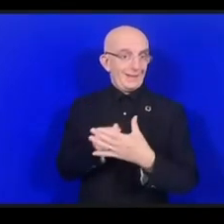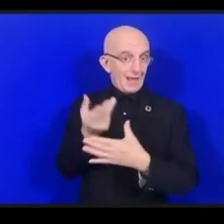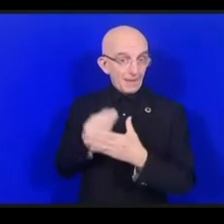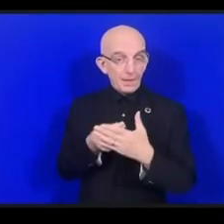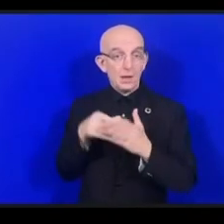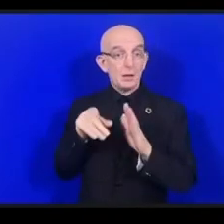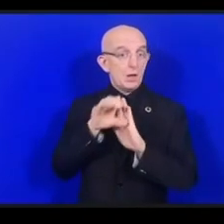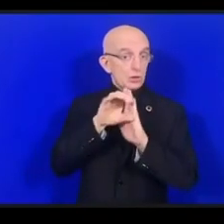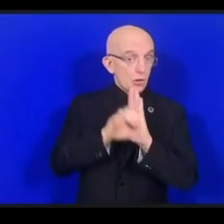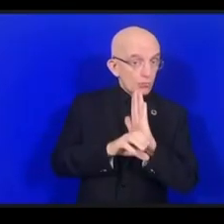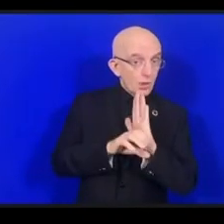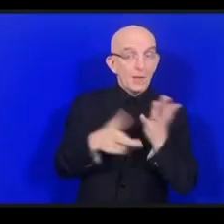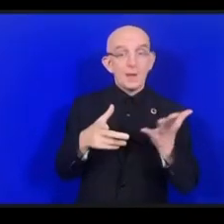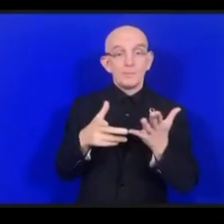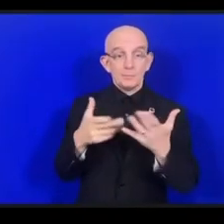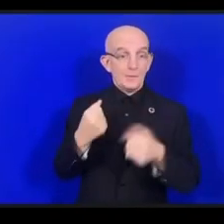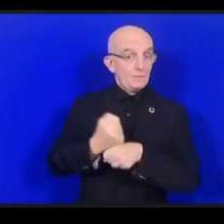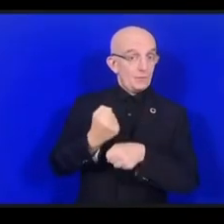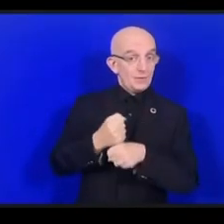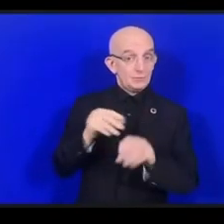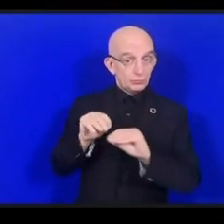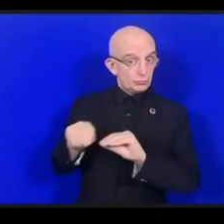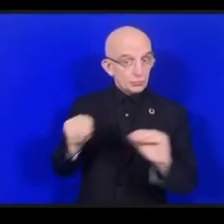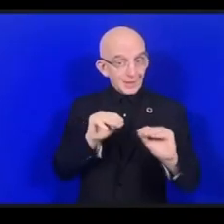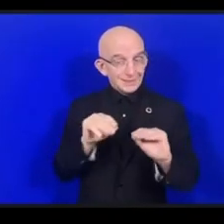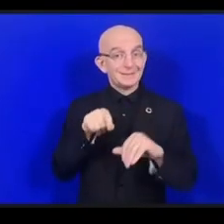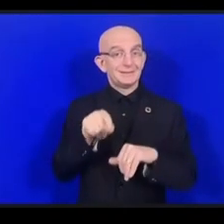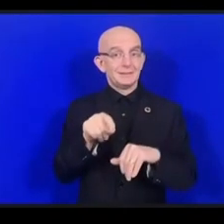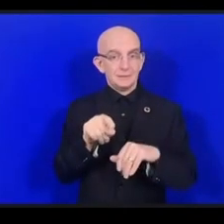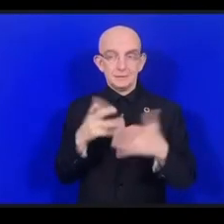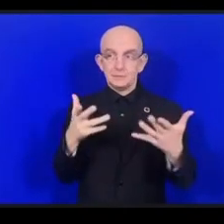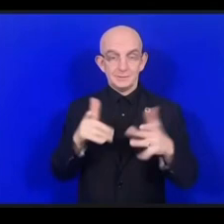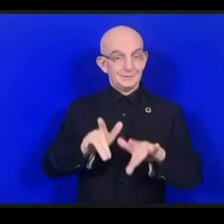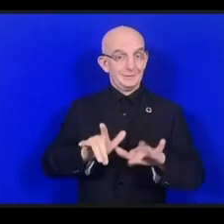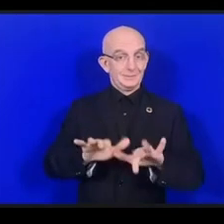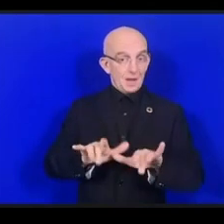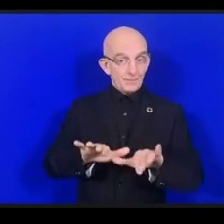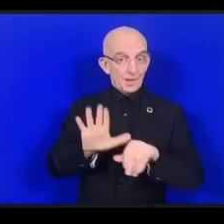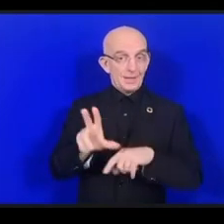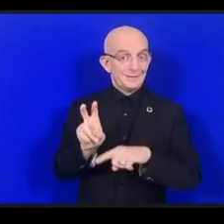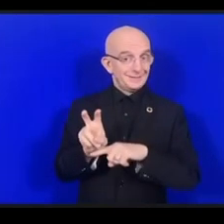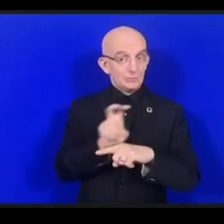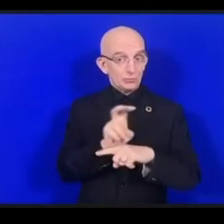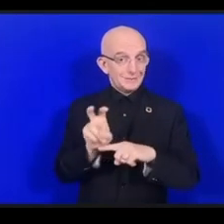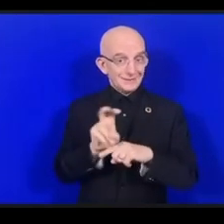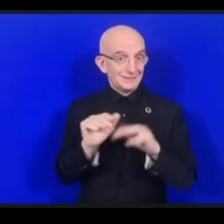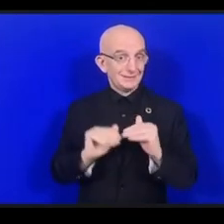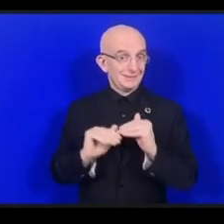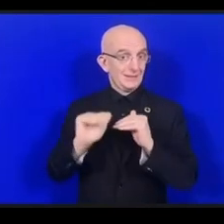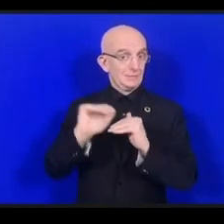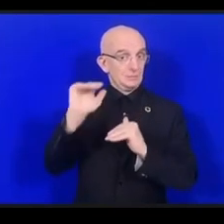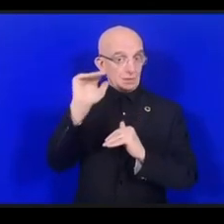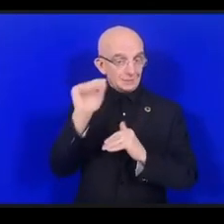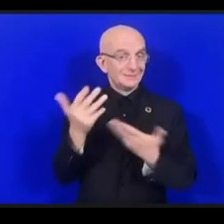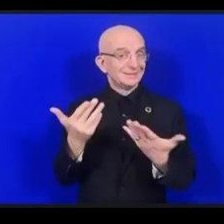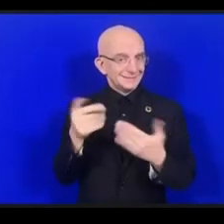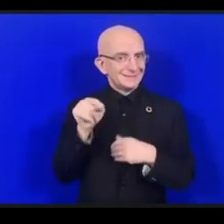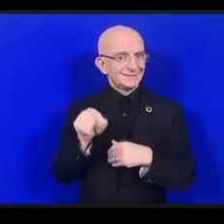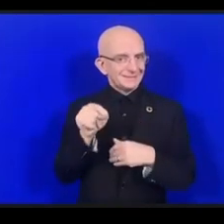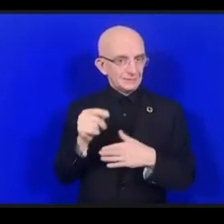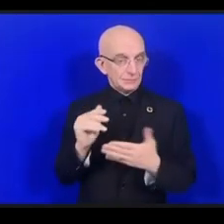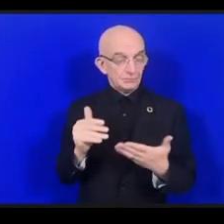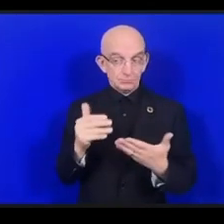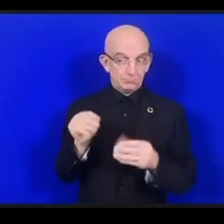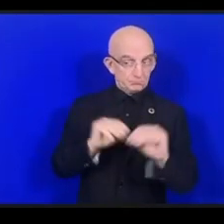题。我们现在想要打造一个网络安全的一个中心，这样能够让行业和教育的专